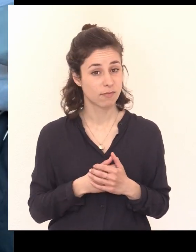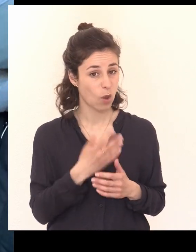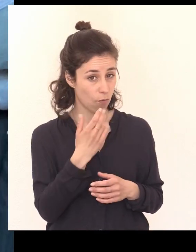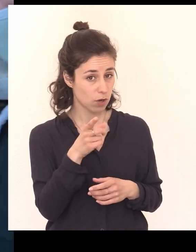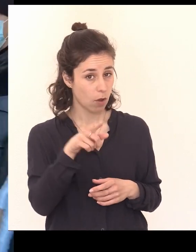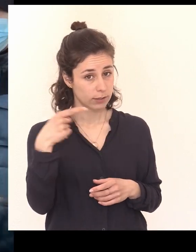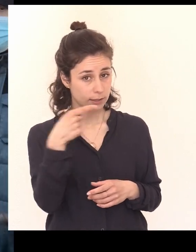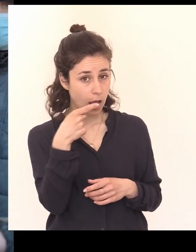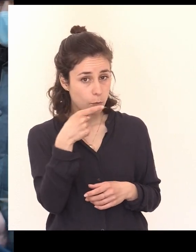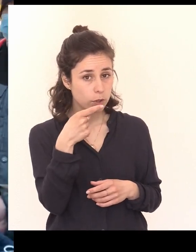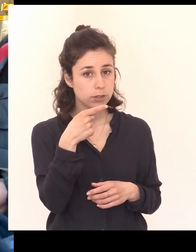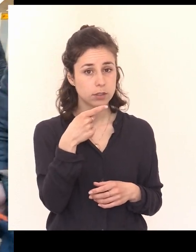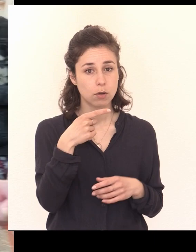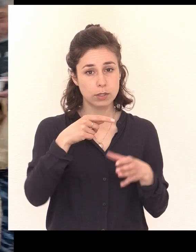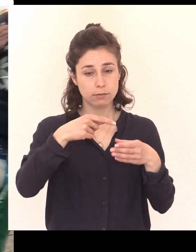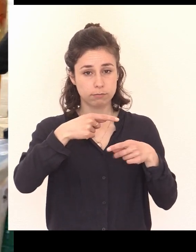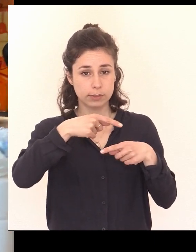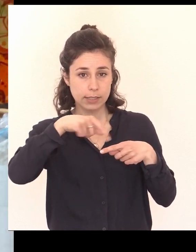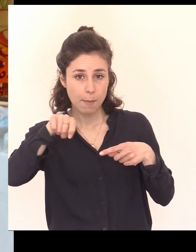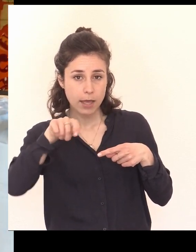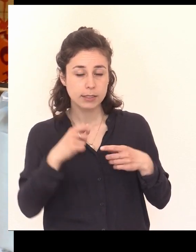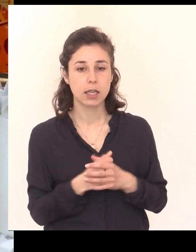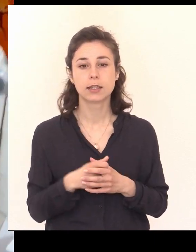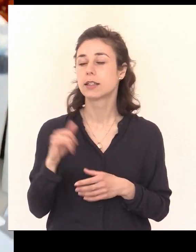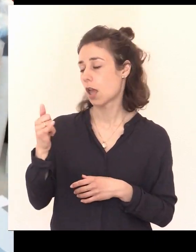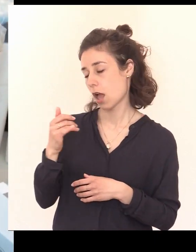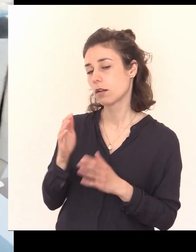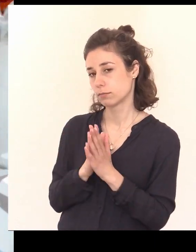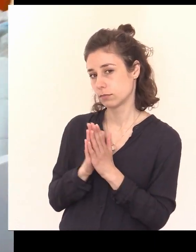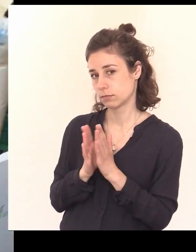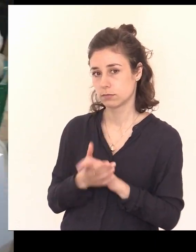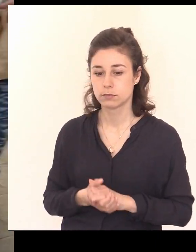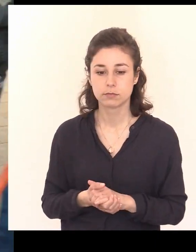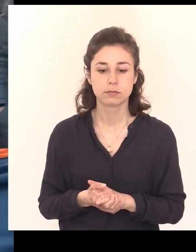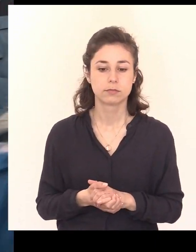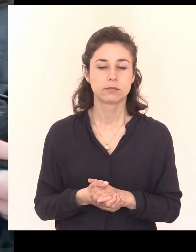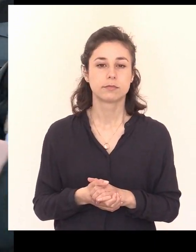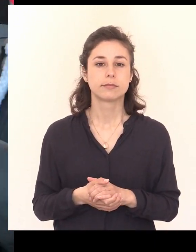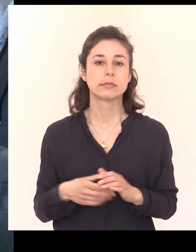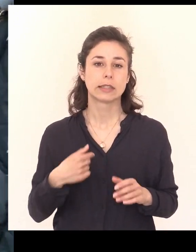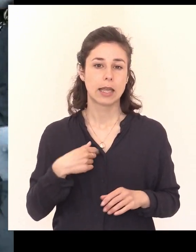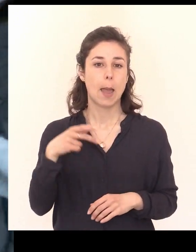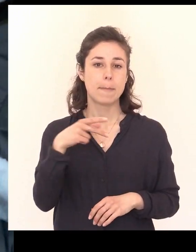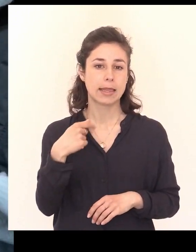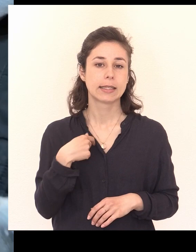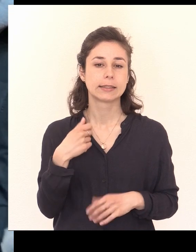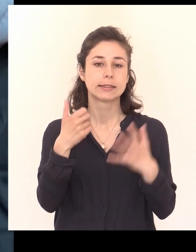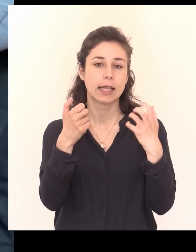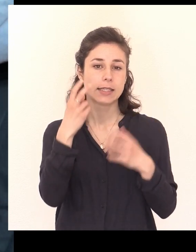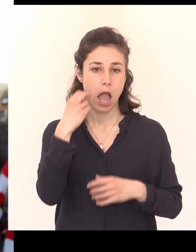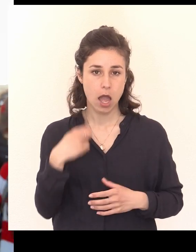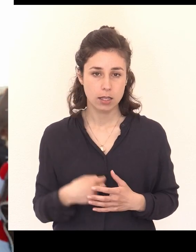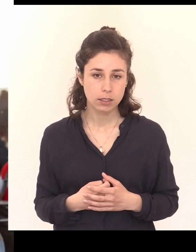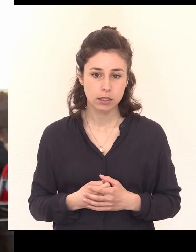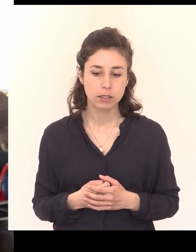Ja, das ist sehr schwer, ne? Vielen lieben Dank. Sehr gerne. Und Sie wollte auch so Zahnbürste, Zahnpasta? Willst du noch eine Zahnbürste, eine Zahnpasta mitnehmen? Ja, bitte. Ich bin Petra, bin